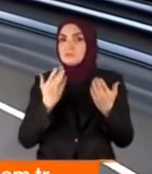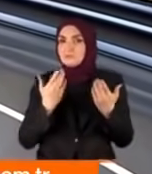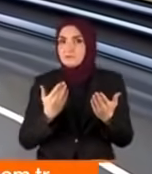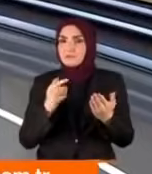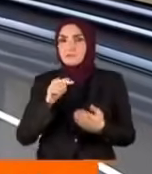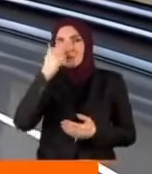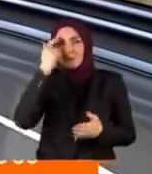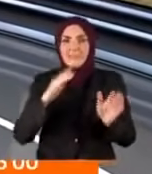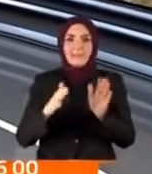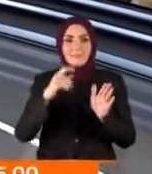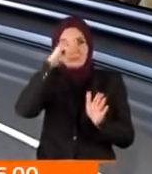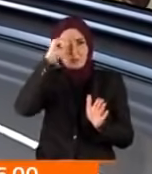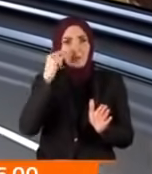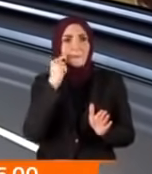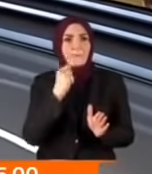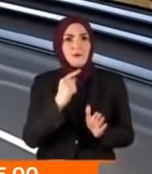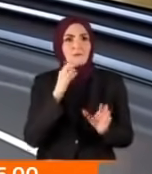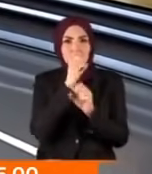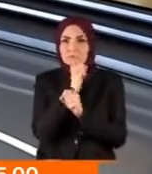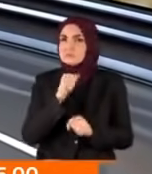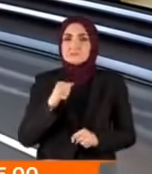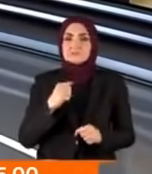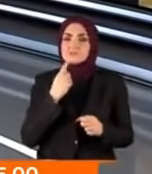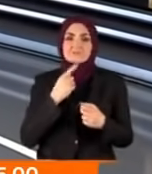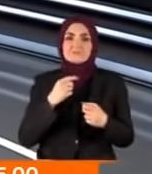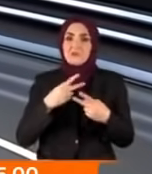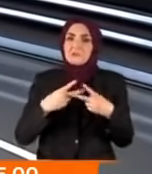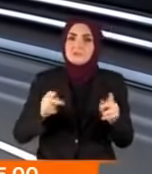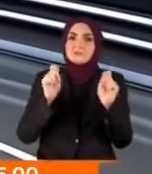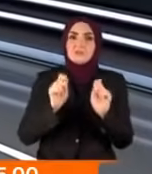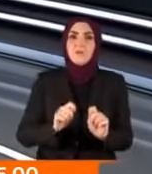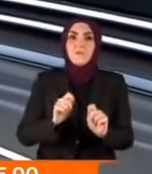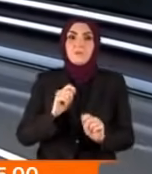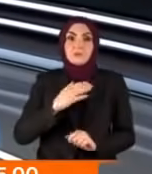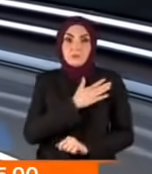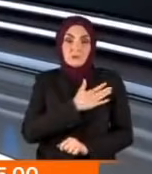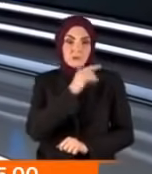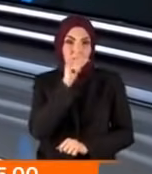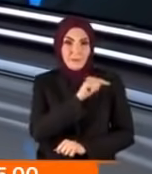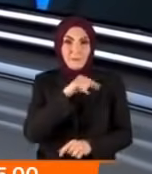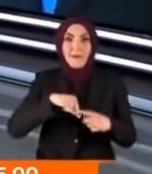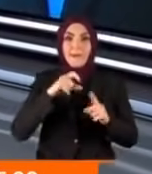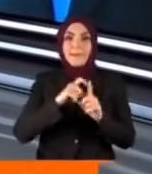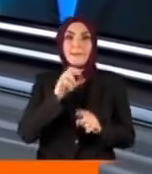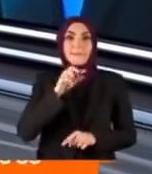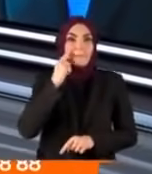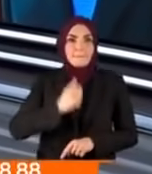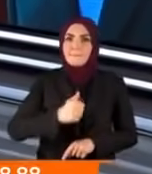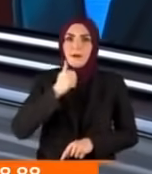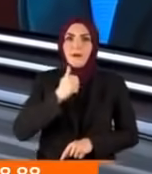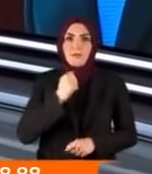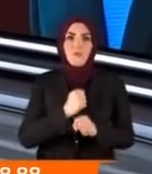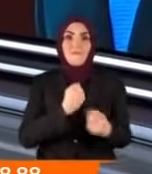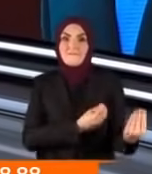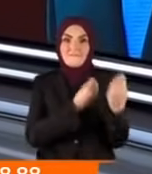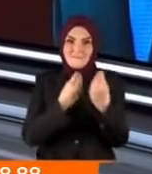bu yana gizlemeyen CHP de HDP'ye bakanlık verilerek aralarındaki işbirliğinin bir adım daha öteye taşınabileceğini açıkça dile